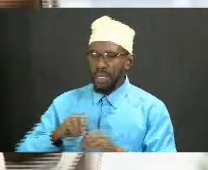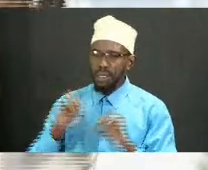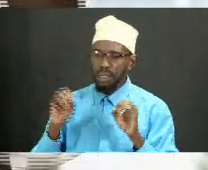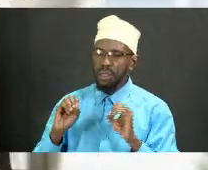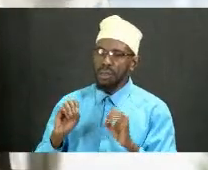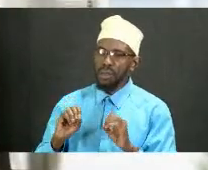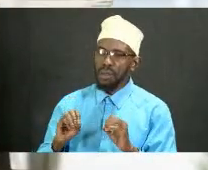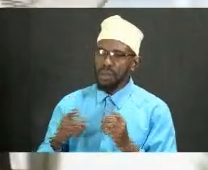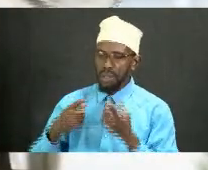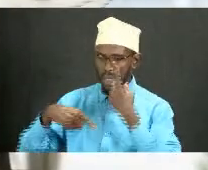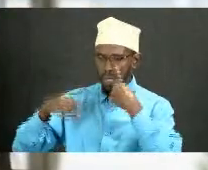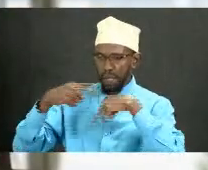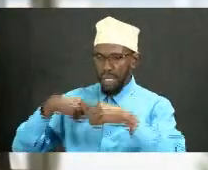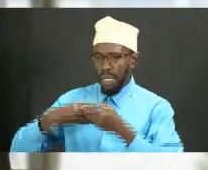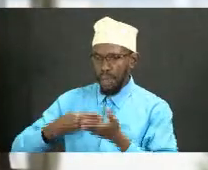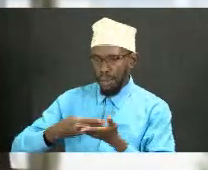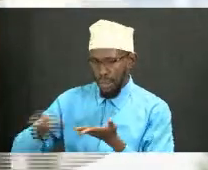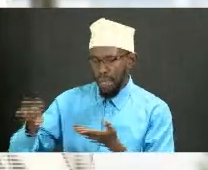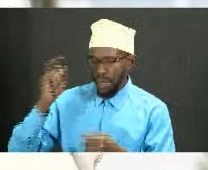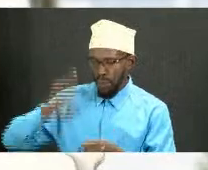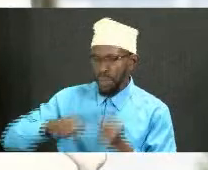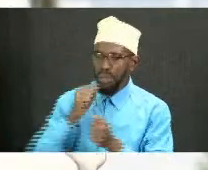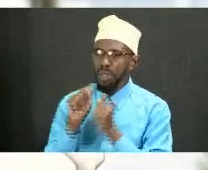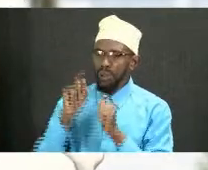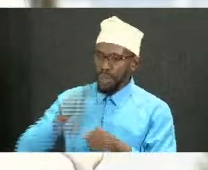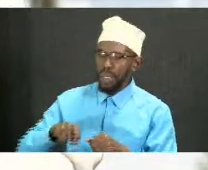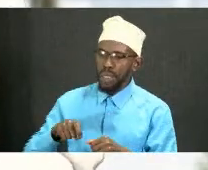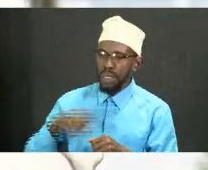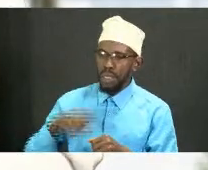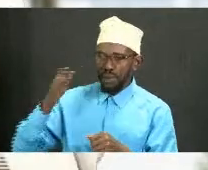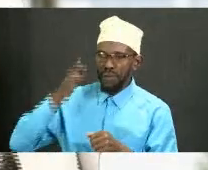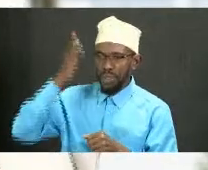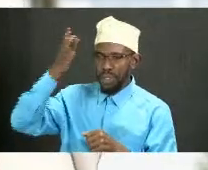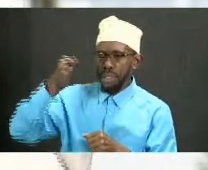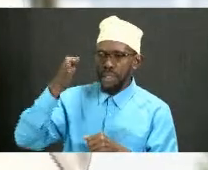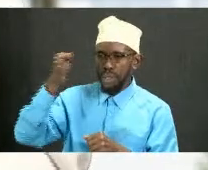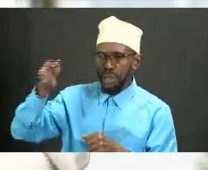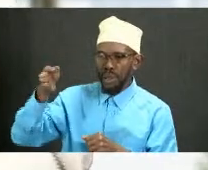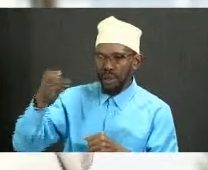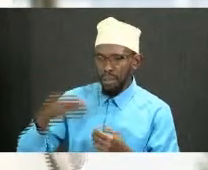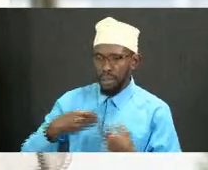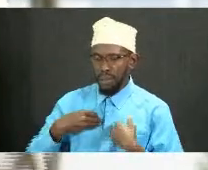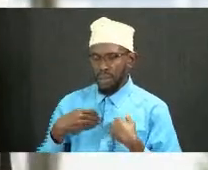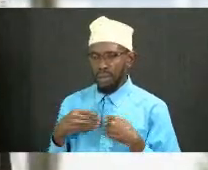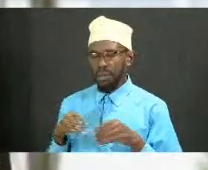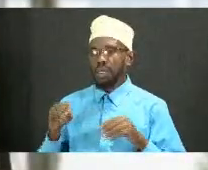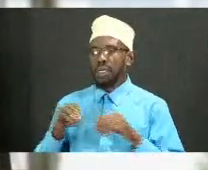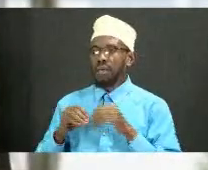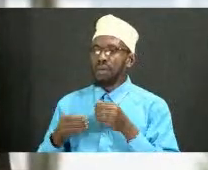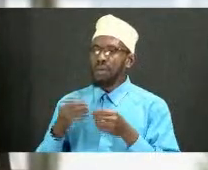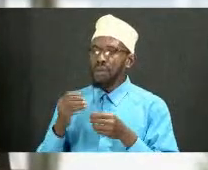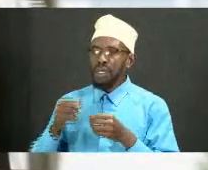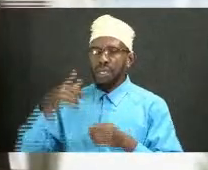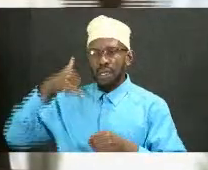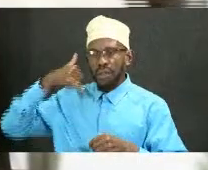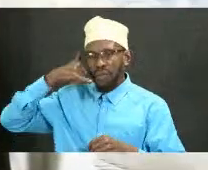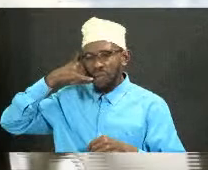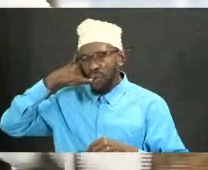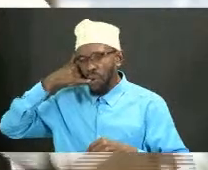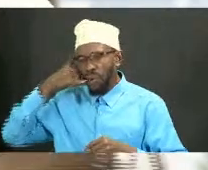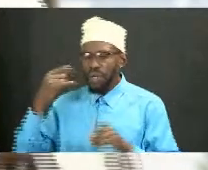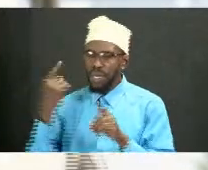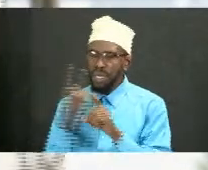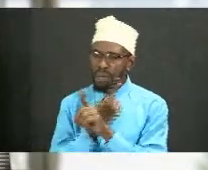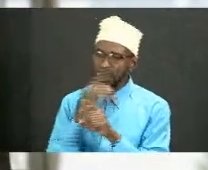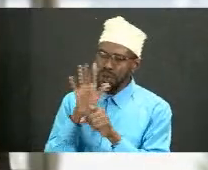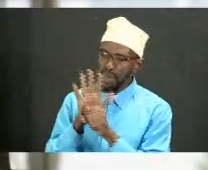ukinunua kile ambacho hauhitaji utakuja kuuza kile ambacho unahitaji. Kwa hivyo vitu ambavyo leo sisi utakuta mtu yuko na iPhone sijui na manini